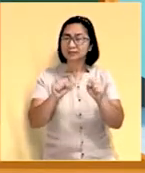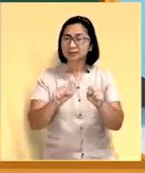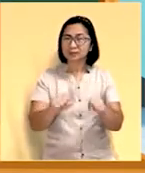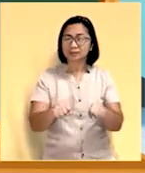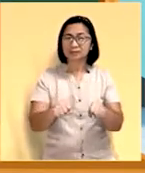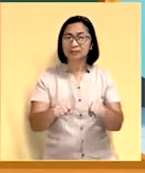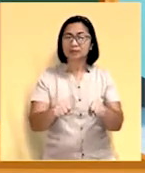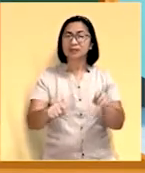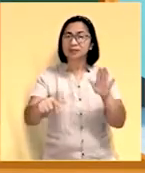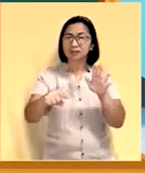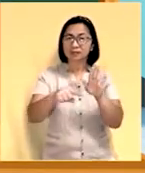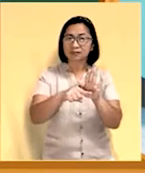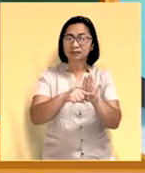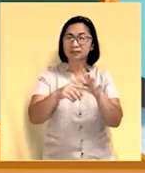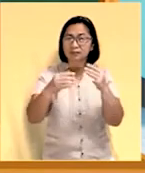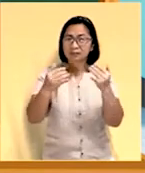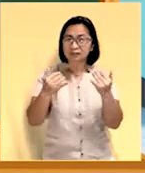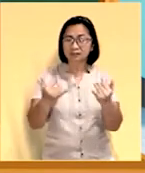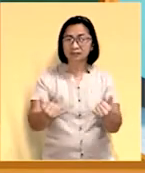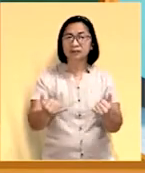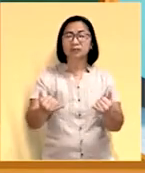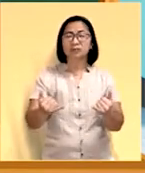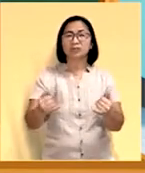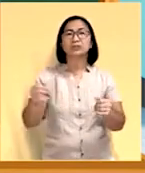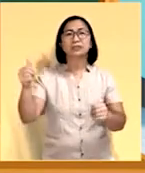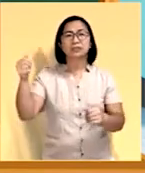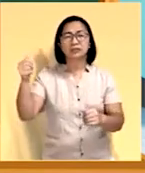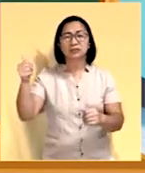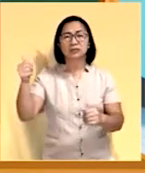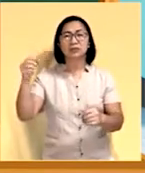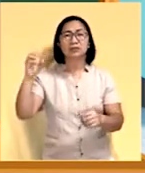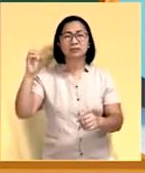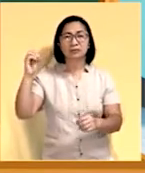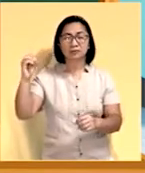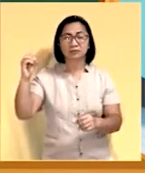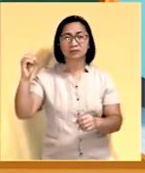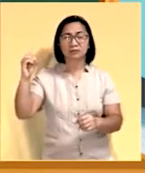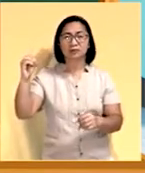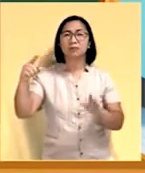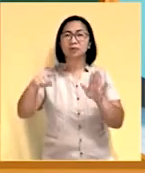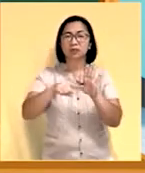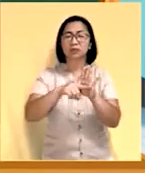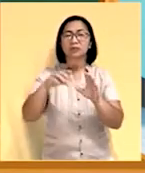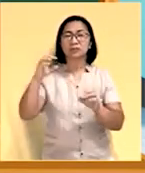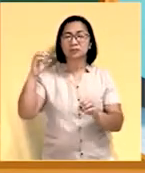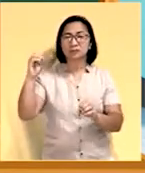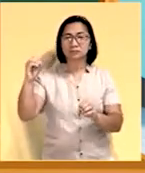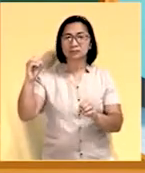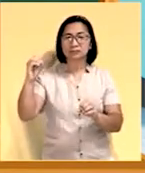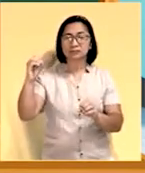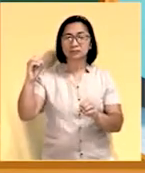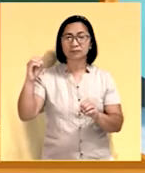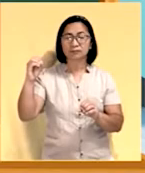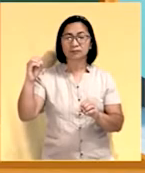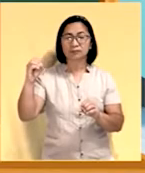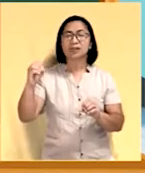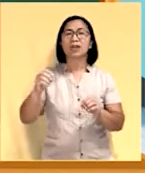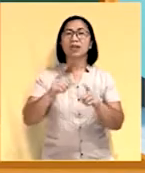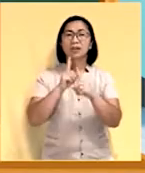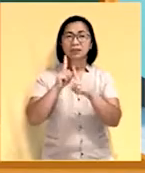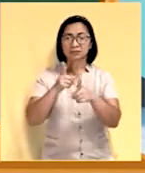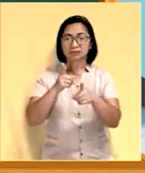Maaari na tayong mag-subtract ngayon sa tens. 0 minus 0 ay